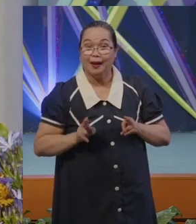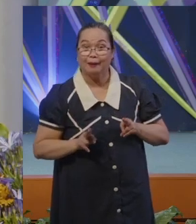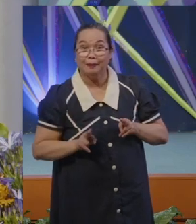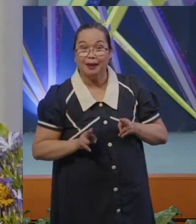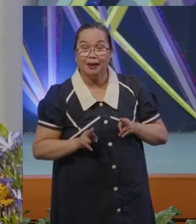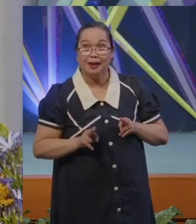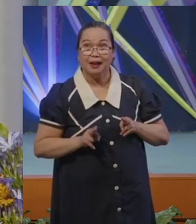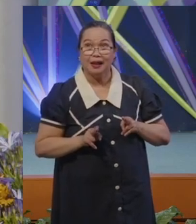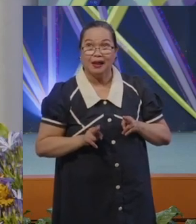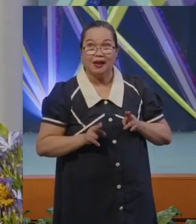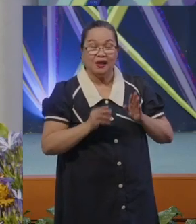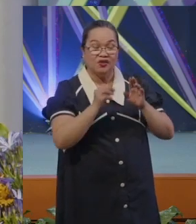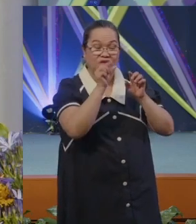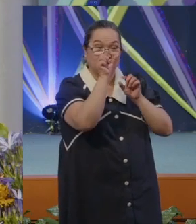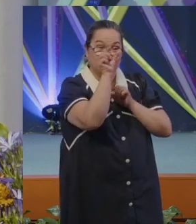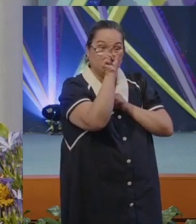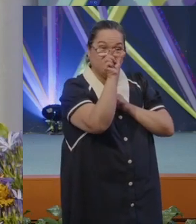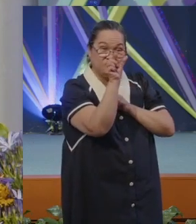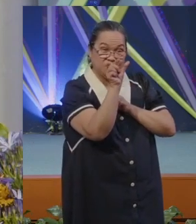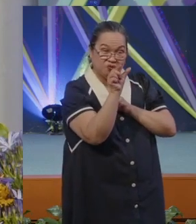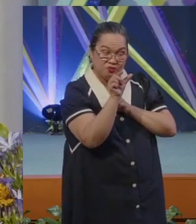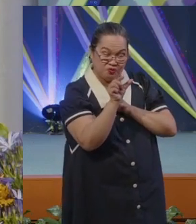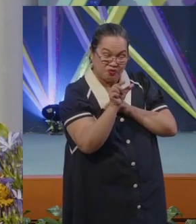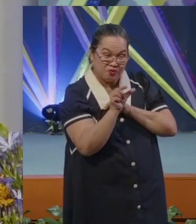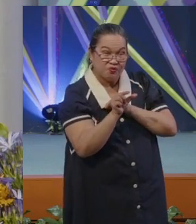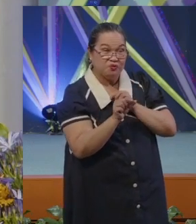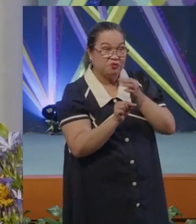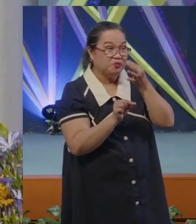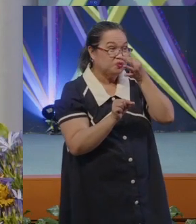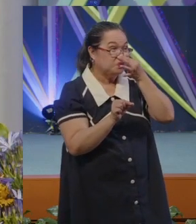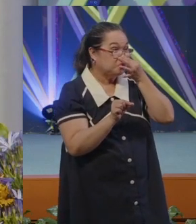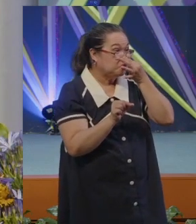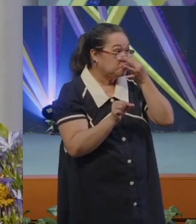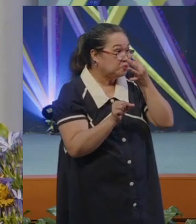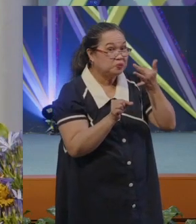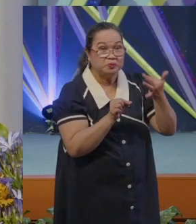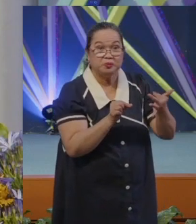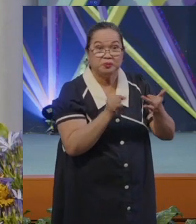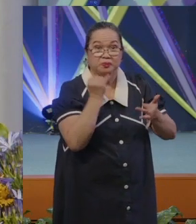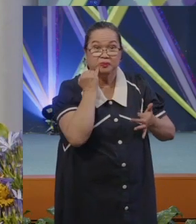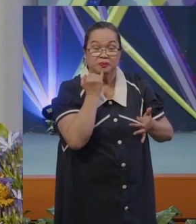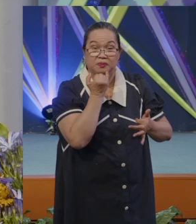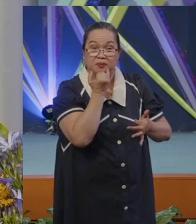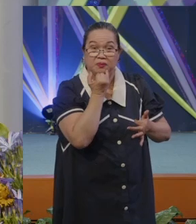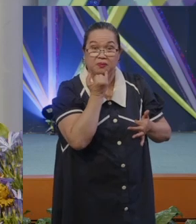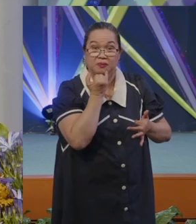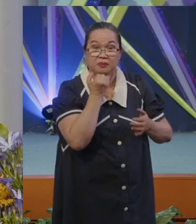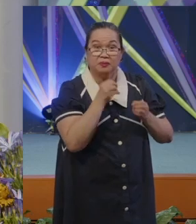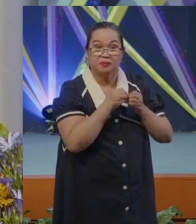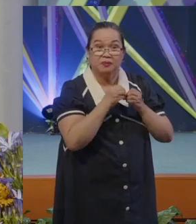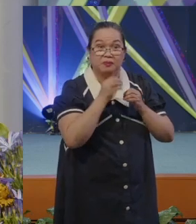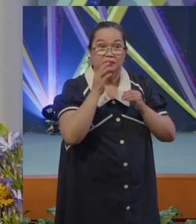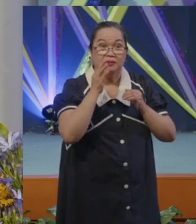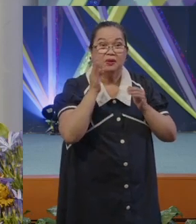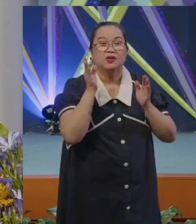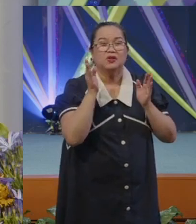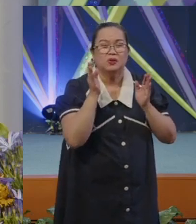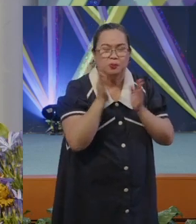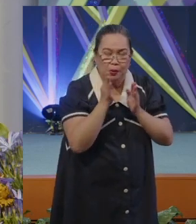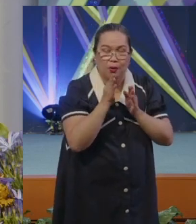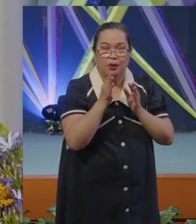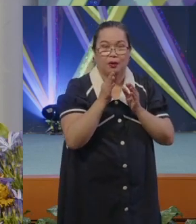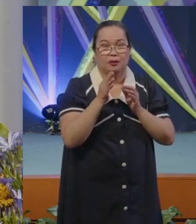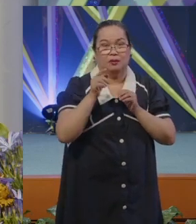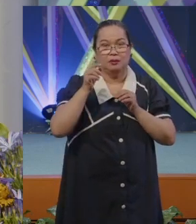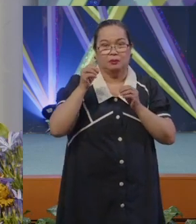Nandito. Isang strip of land na mas malaki pa ang Metro Manila.